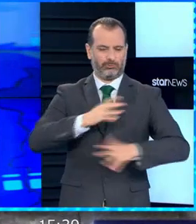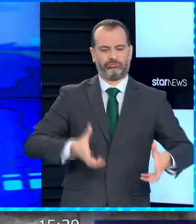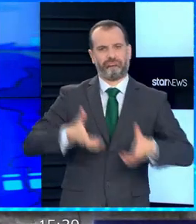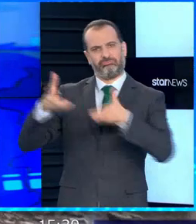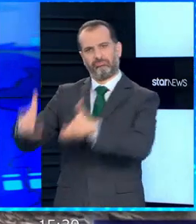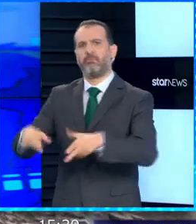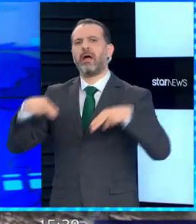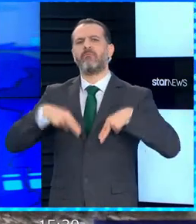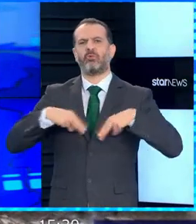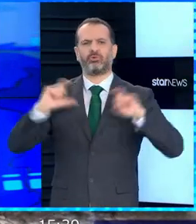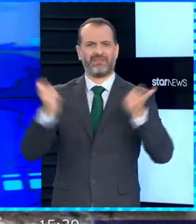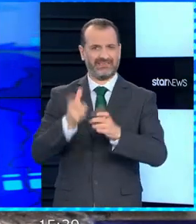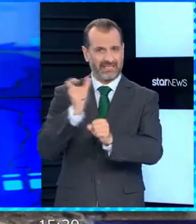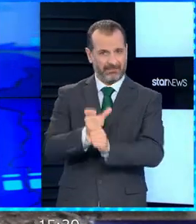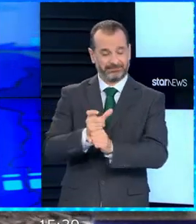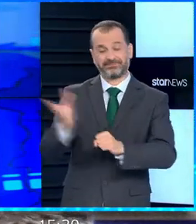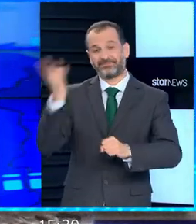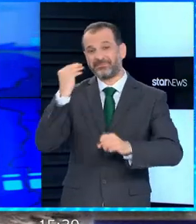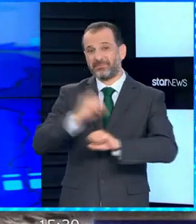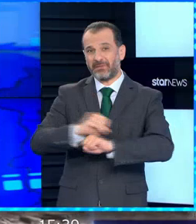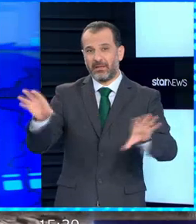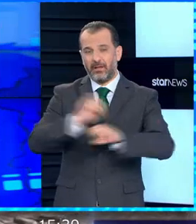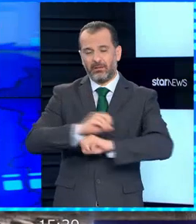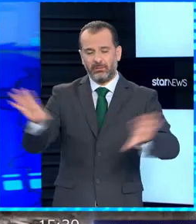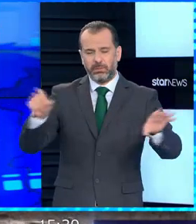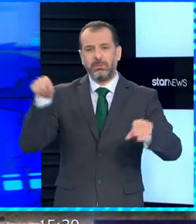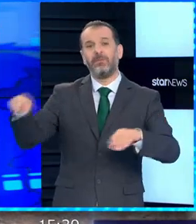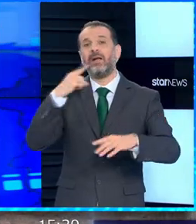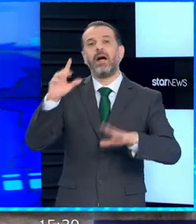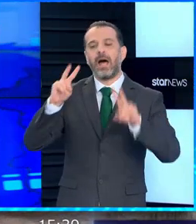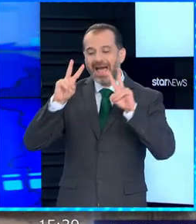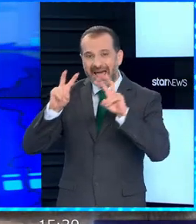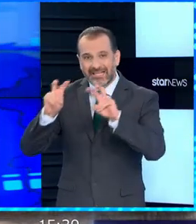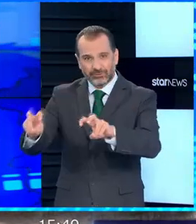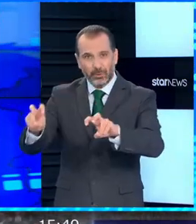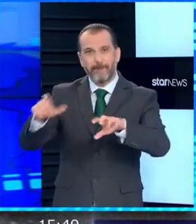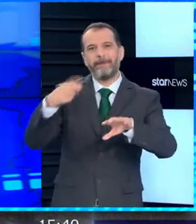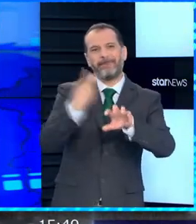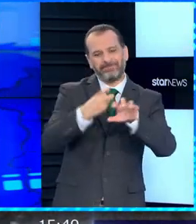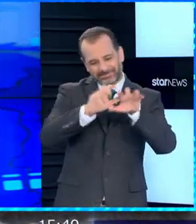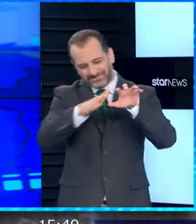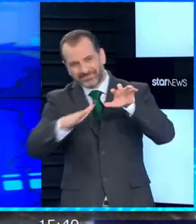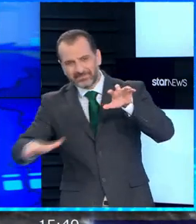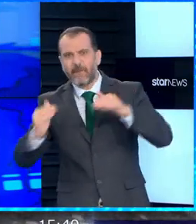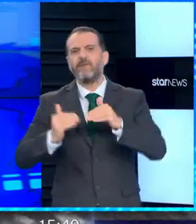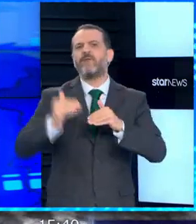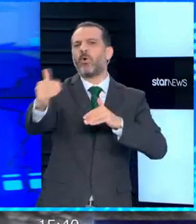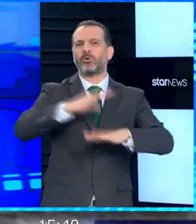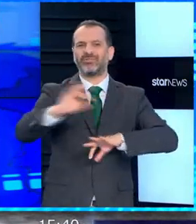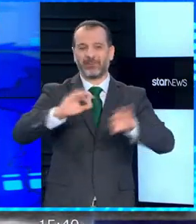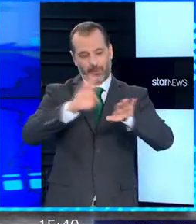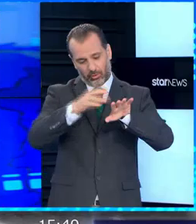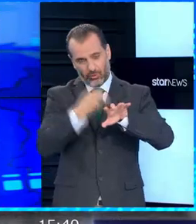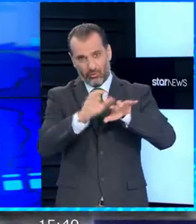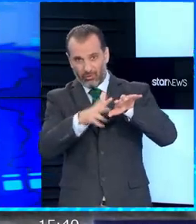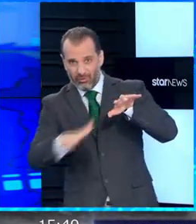Και σύμφωνα με πληροφορίες υπογραμμίζεται ότι υπήρξε πλημελής καθαρισμός στο επικλινές και δύσβατο βόρειο μέρος της μονάδας του